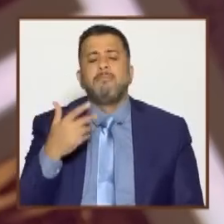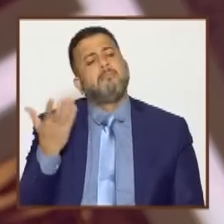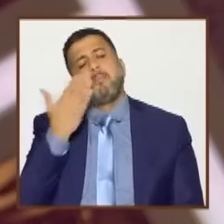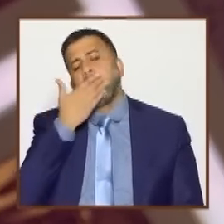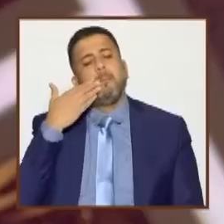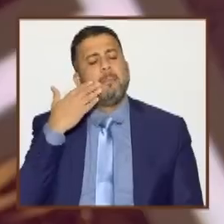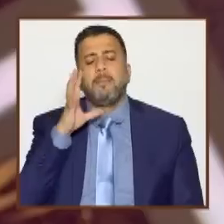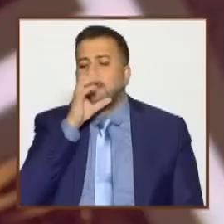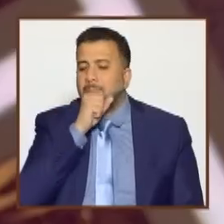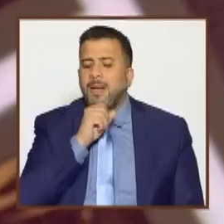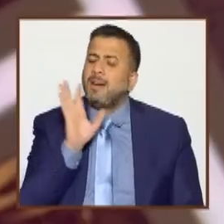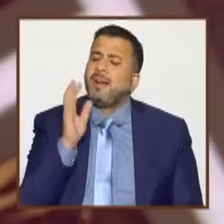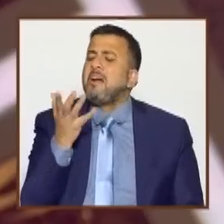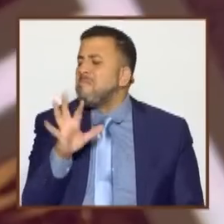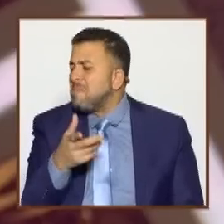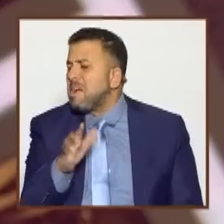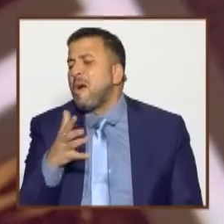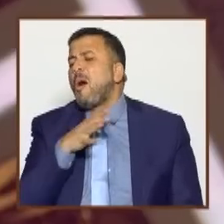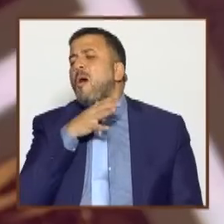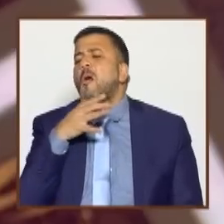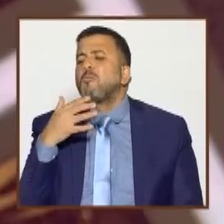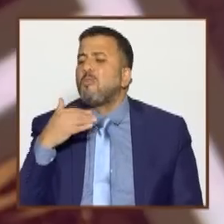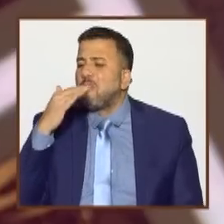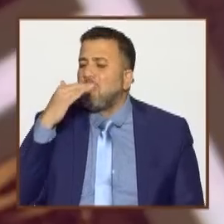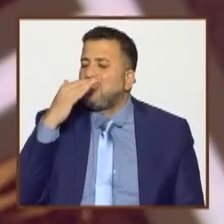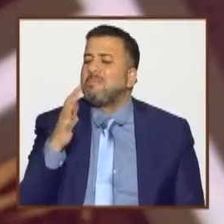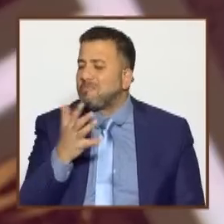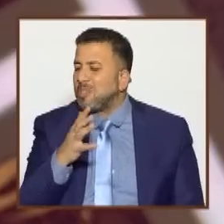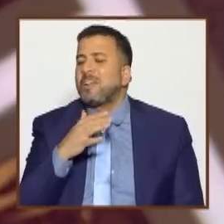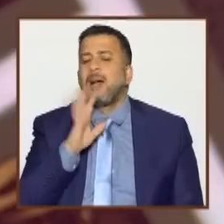هذا قصدي أني يعني أذكر للأولاد إذا كان فعلا